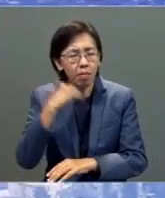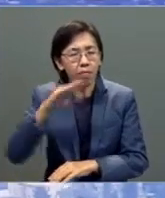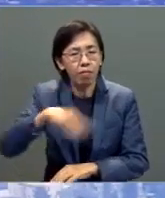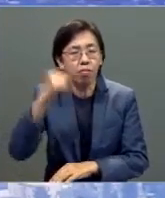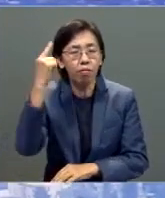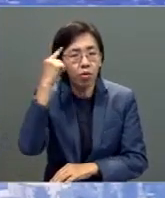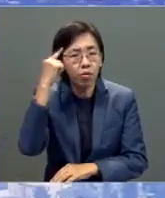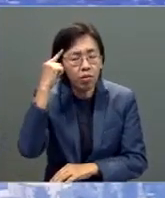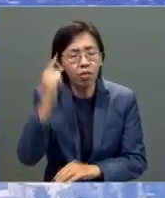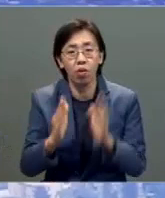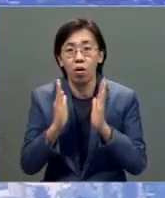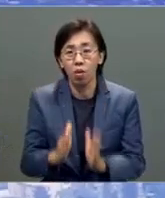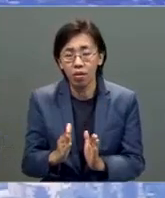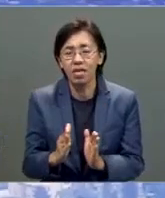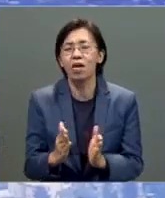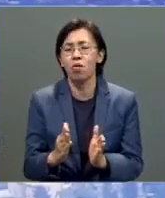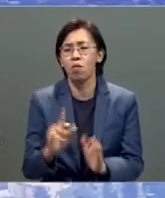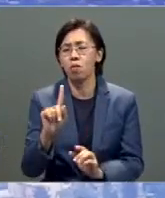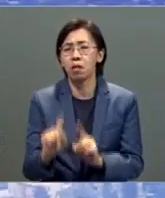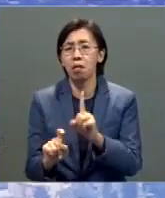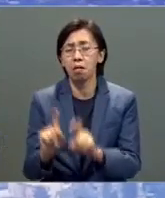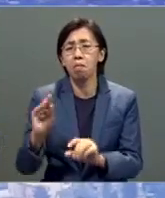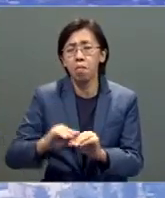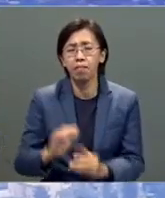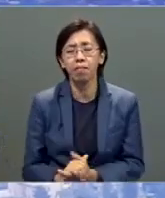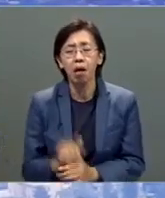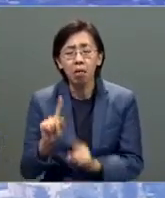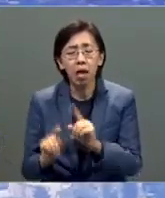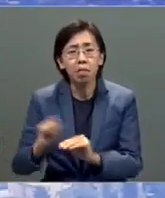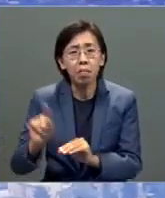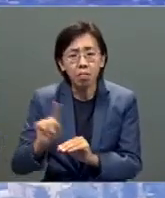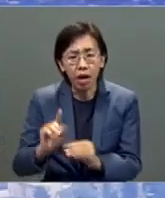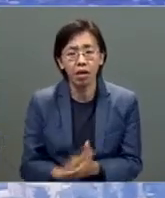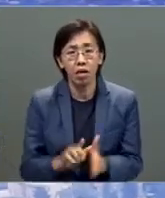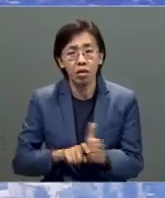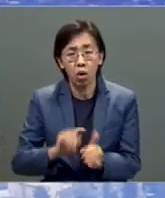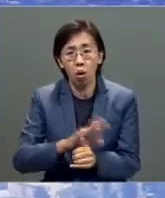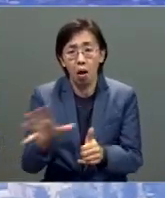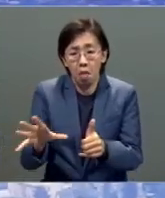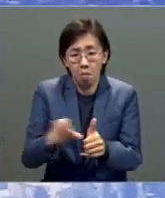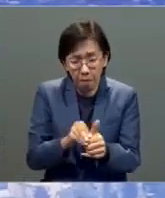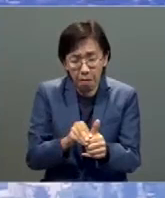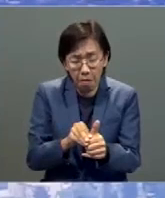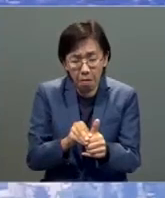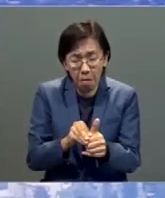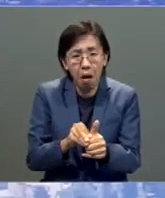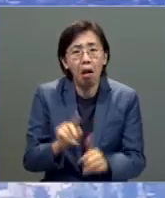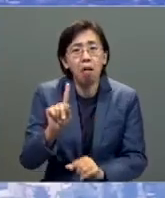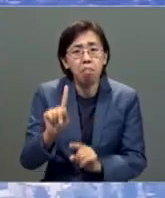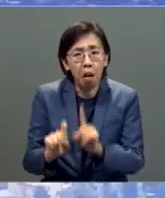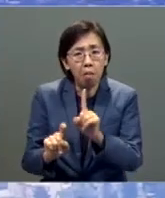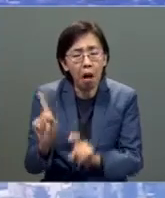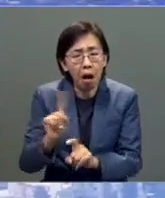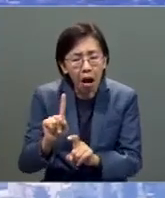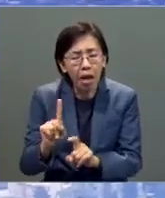ที่มีอัตราการเสียชีวิตเพิ่มขึ้นในการติดเชื้อโควิด-19 นี้นะครับก็คือจะเป็นกลุ่ม